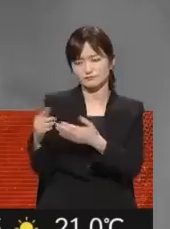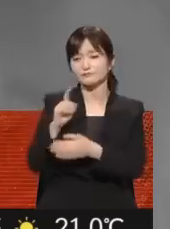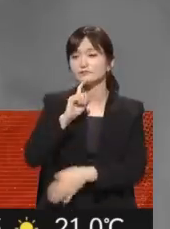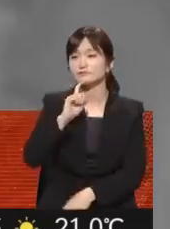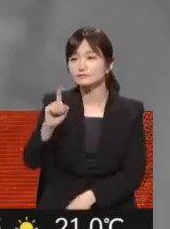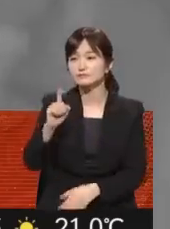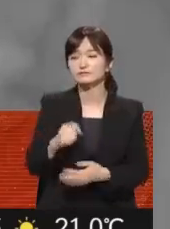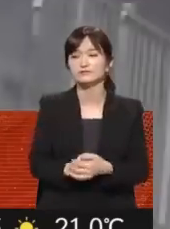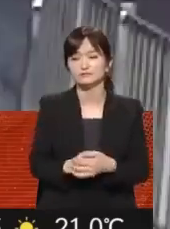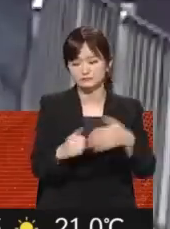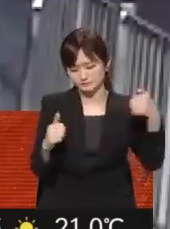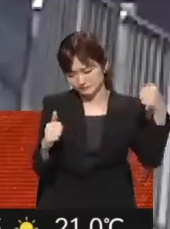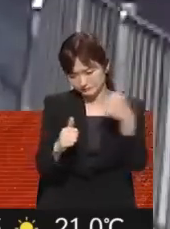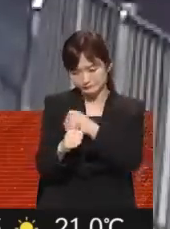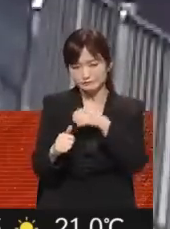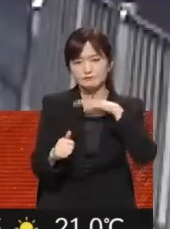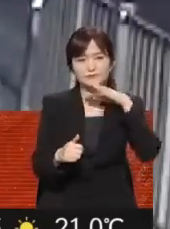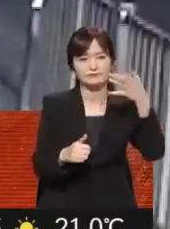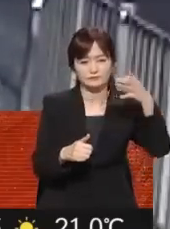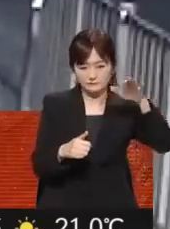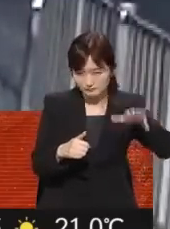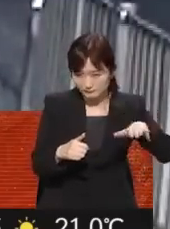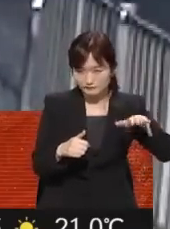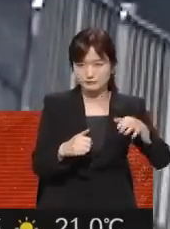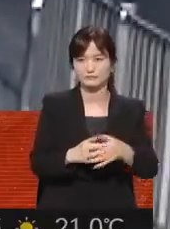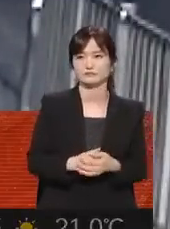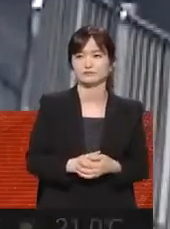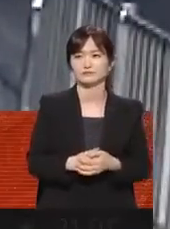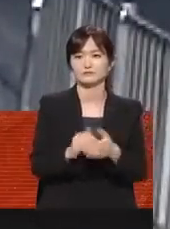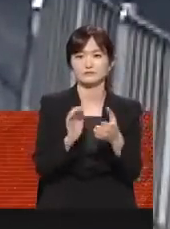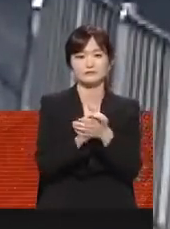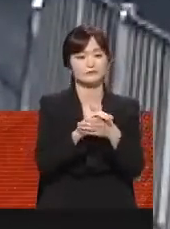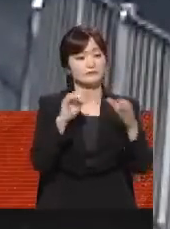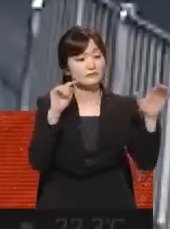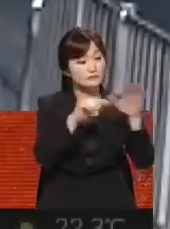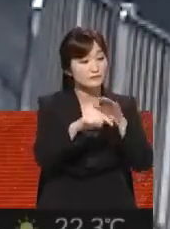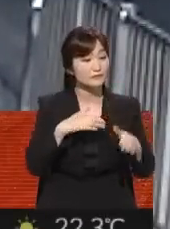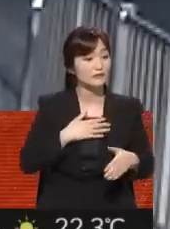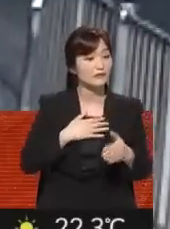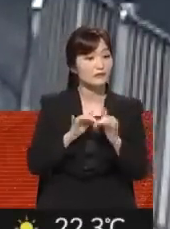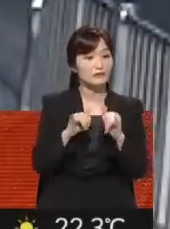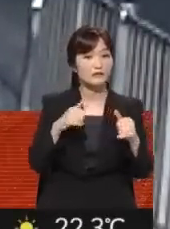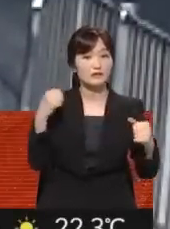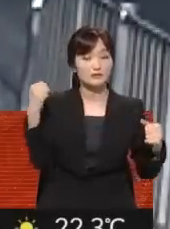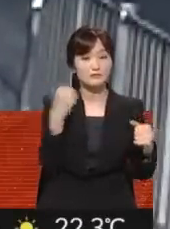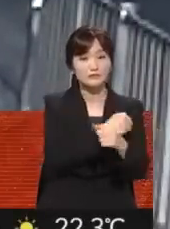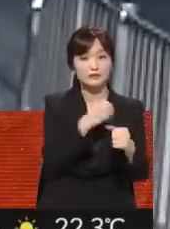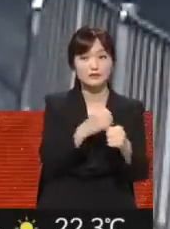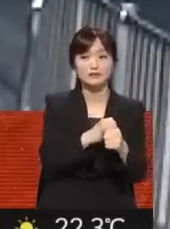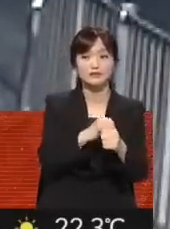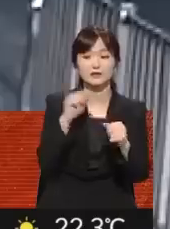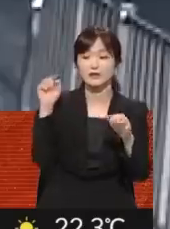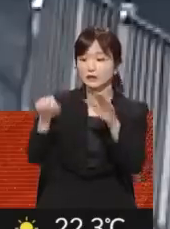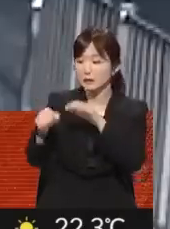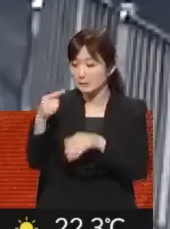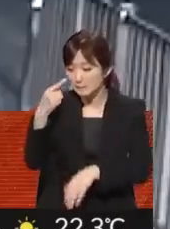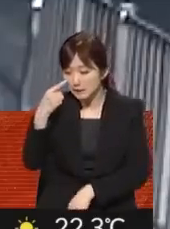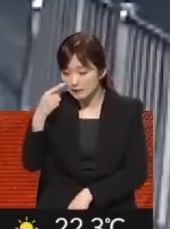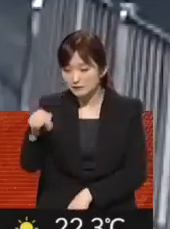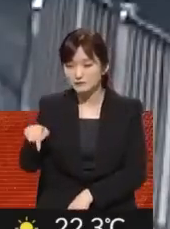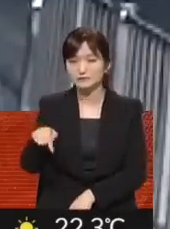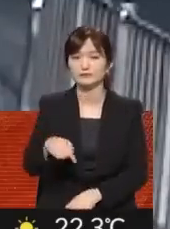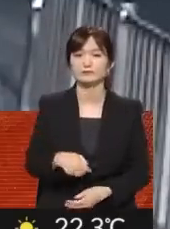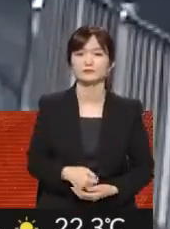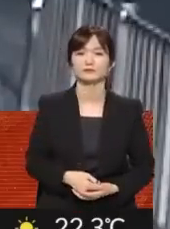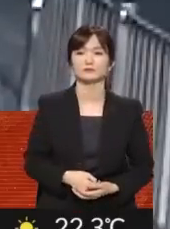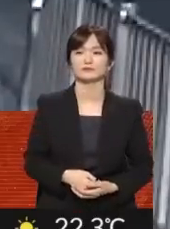폭행 가해자가 미성년자인데 폭행을 하고 난 뒤에 자기 친구들인데 가서 야 나 사람 때려서 한번 가서 봐요 이렇게 얘기를 한 거 같아요 그래서